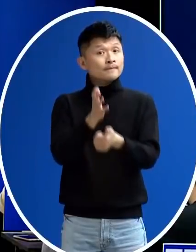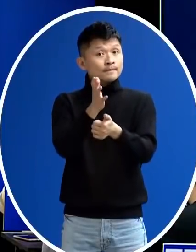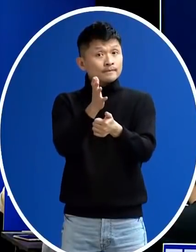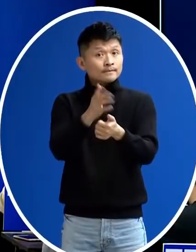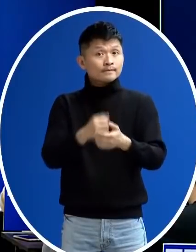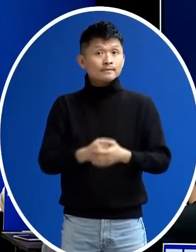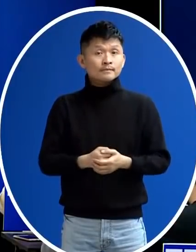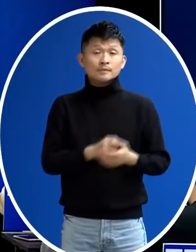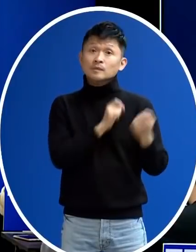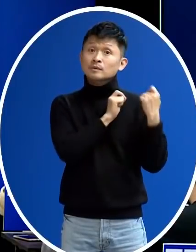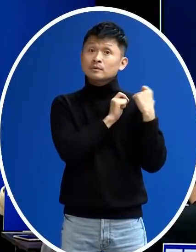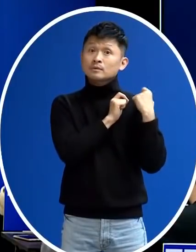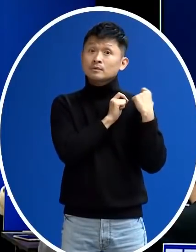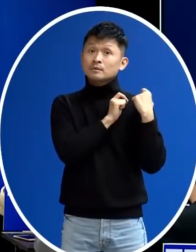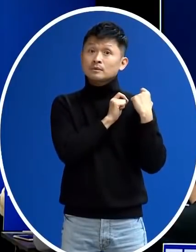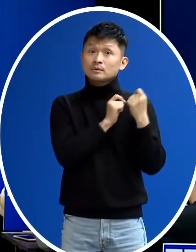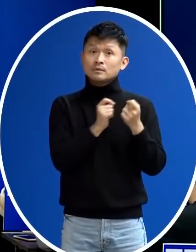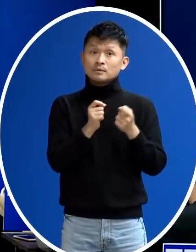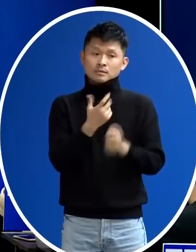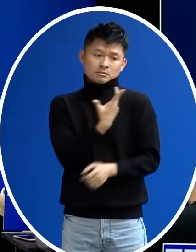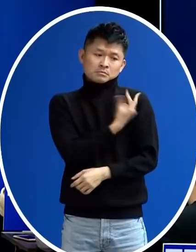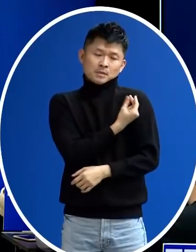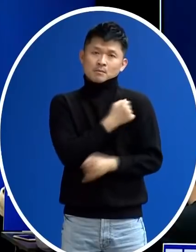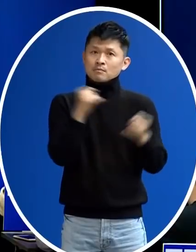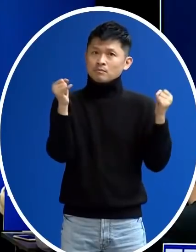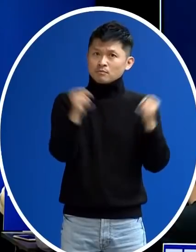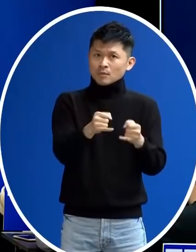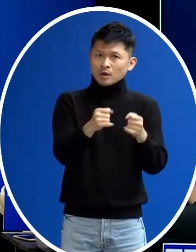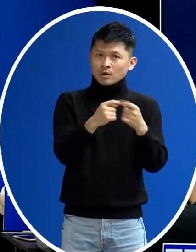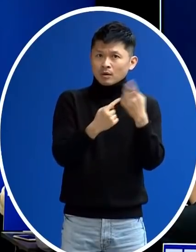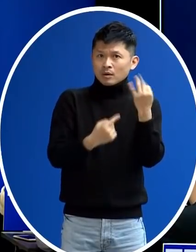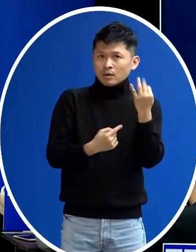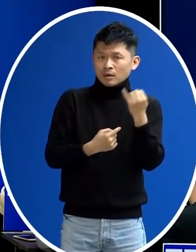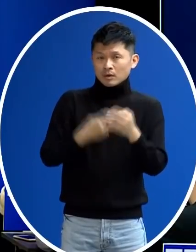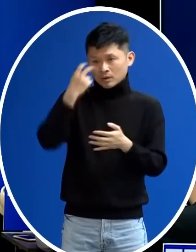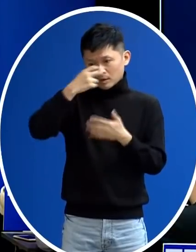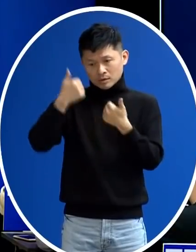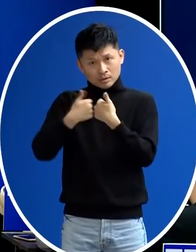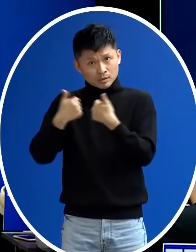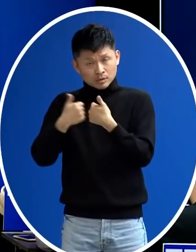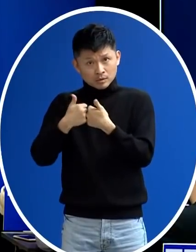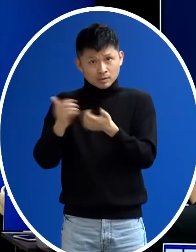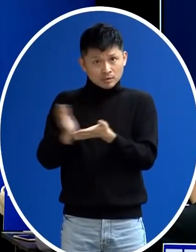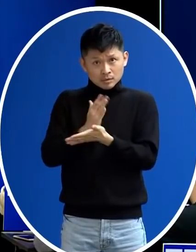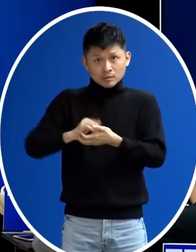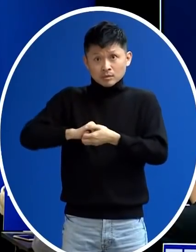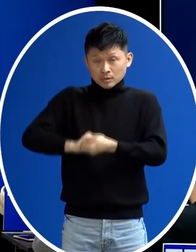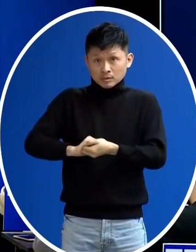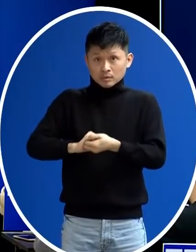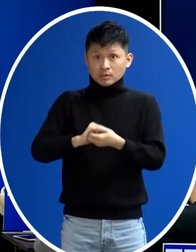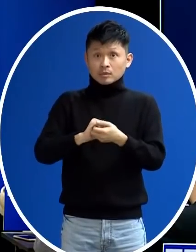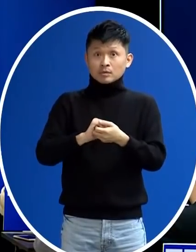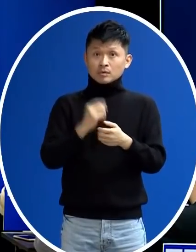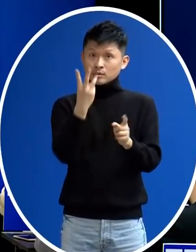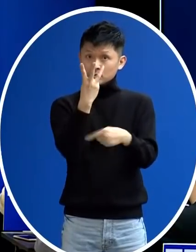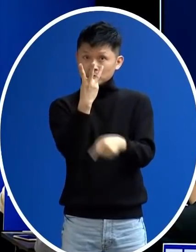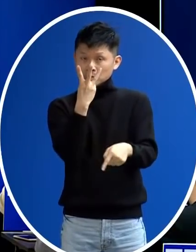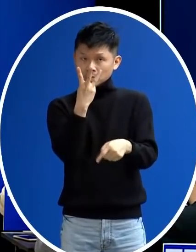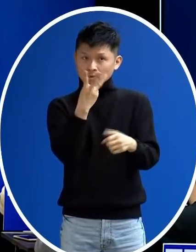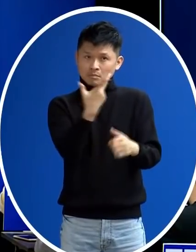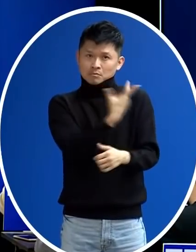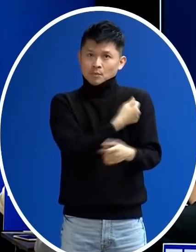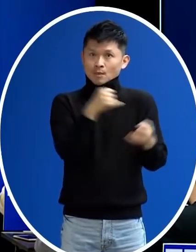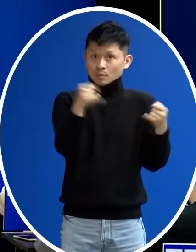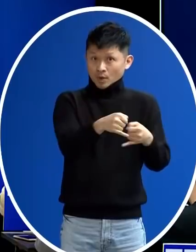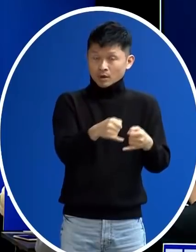想请教一下，就是最近那个对于疫苗的不良反应事件，审议小组好像有最新审查，判定三件的案件跟疫苗有关系，